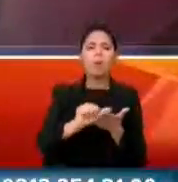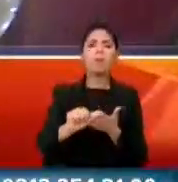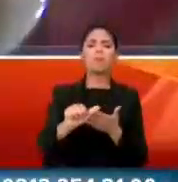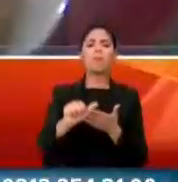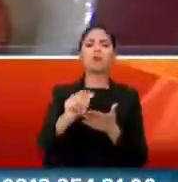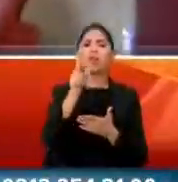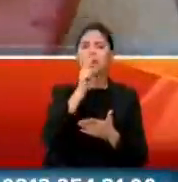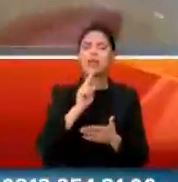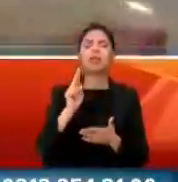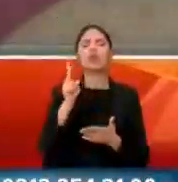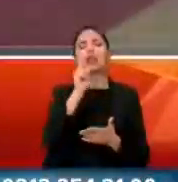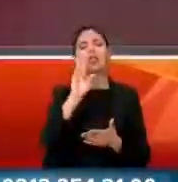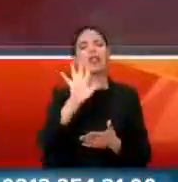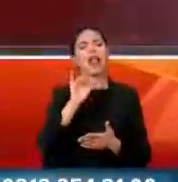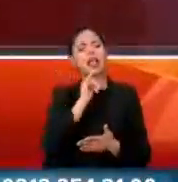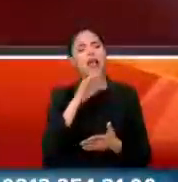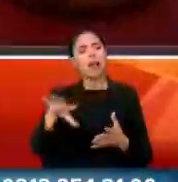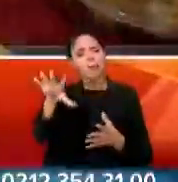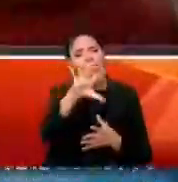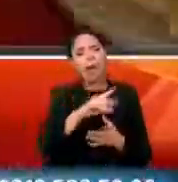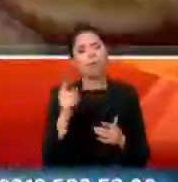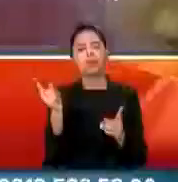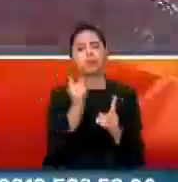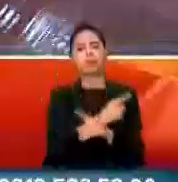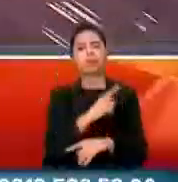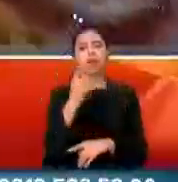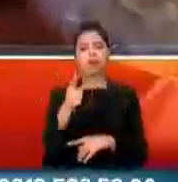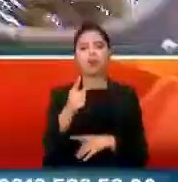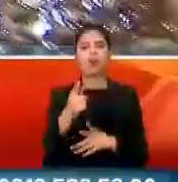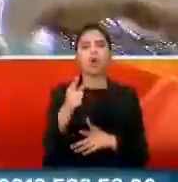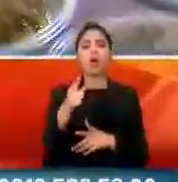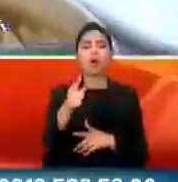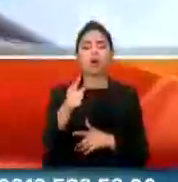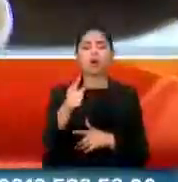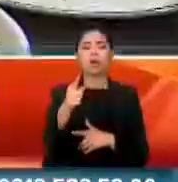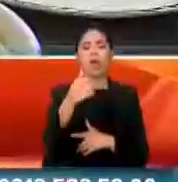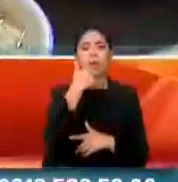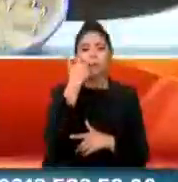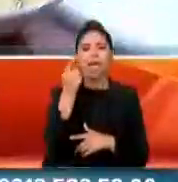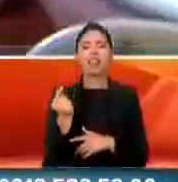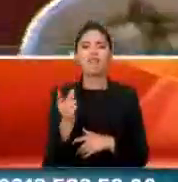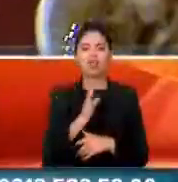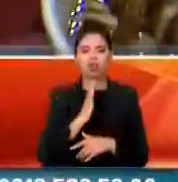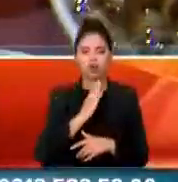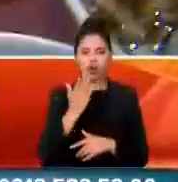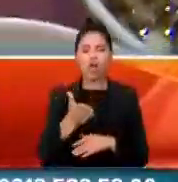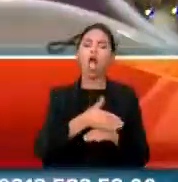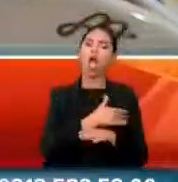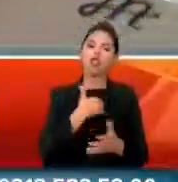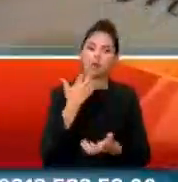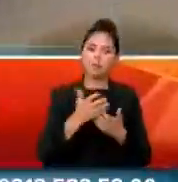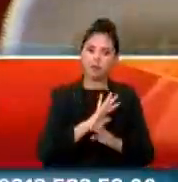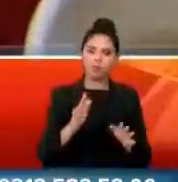bakliyatlardan 200-250 gram kullanıyoruz. Şöyle nohutumuz var, önceden pişirdik. Beyaz fasulyemiz var, onu da önceden